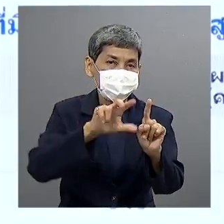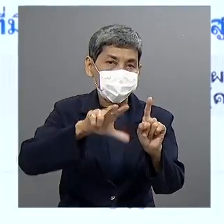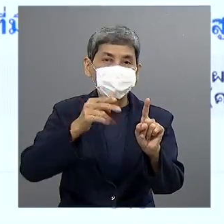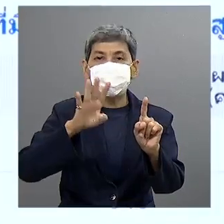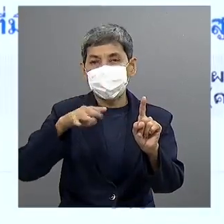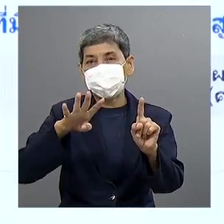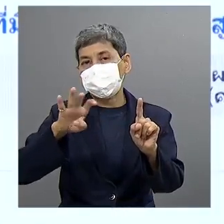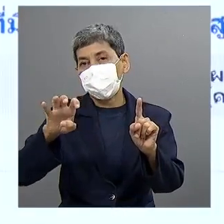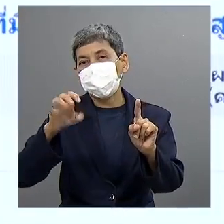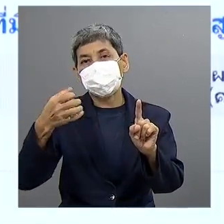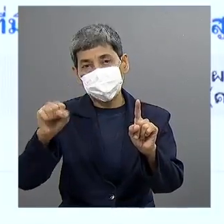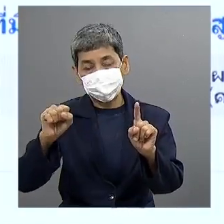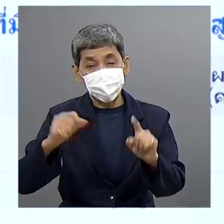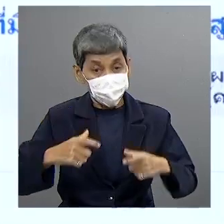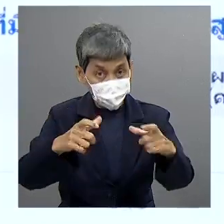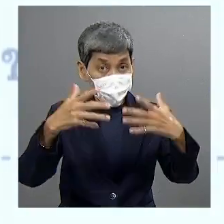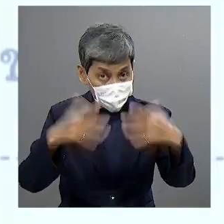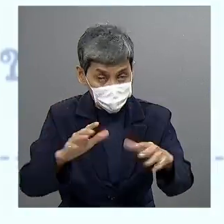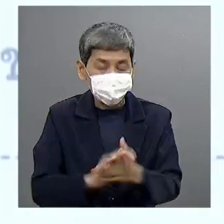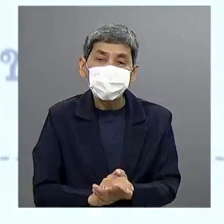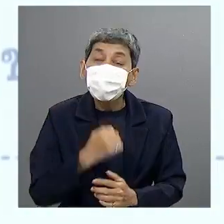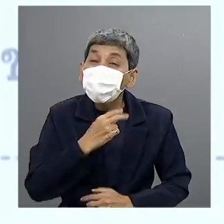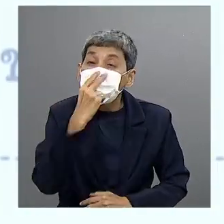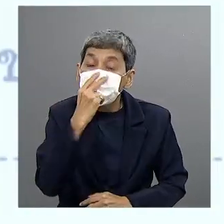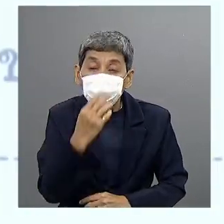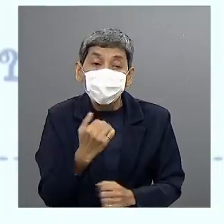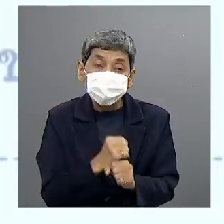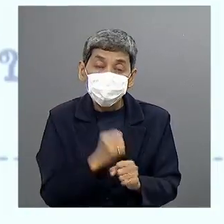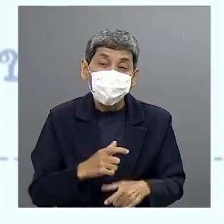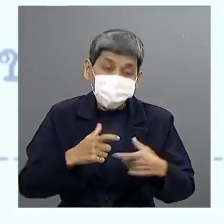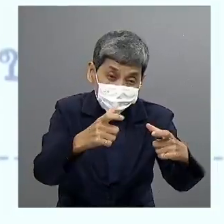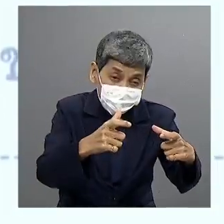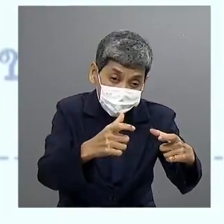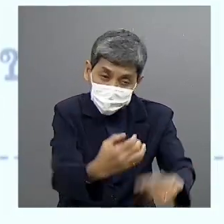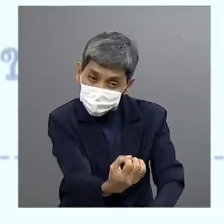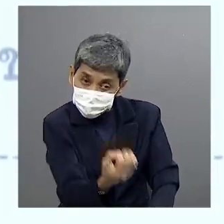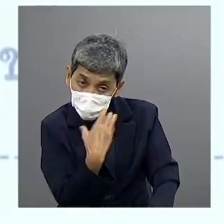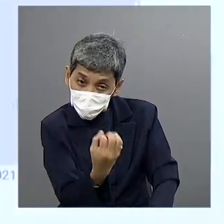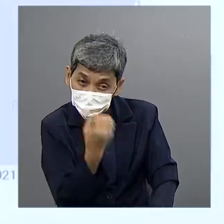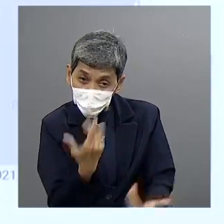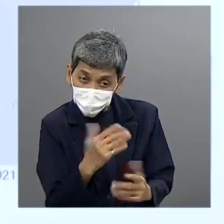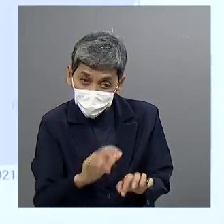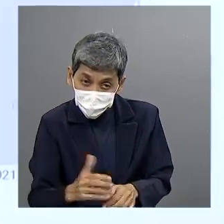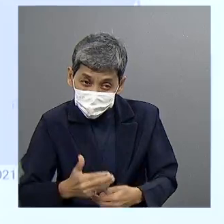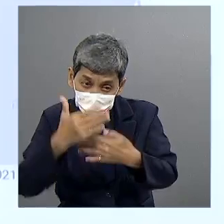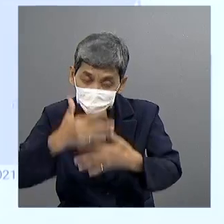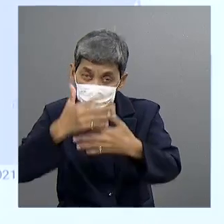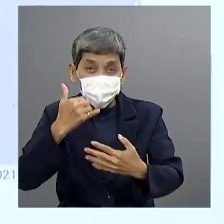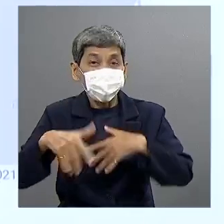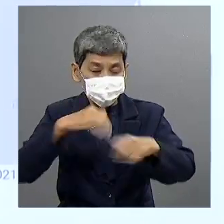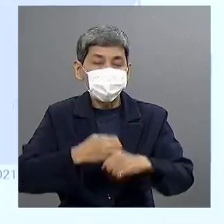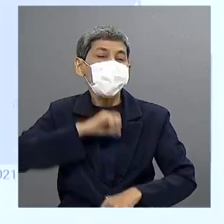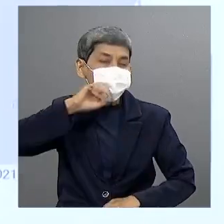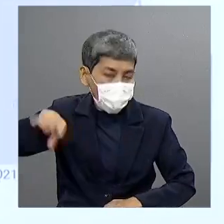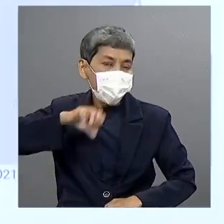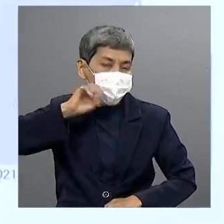134,410 ชุดนะคะแต่ว่าถ้ามาดูข้อมูลที่ไหลกลับมาเข้าสู่ระบบการรายงานผลพบว่ามีประชาชนแจ้งผลเข้ามาในระบบ